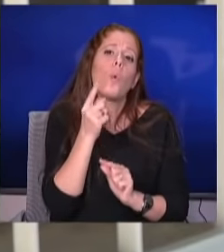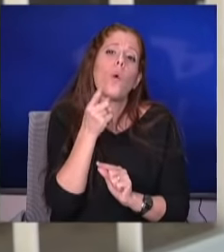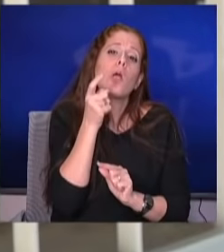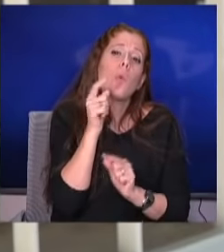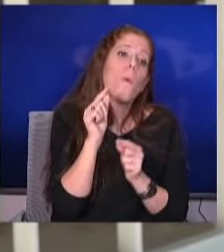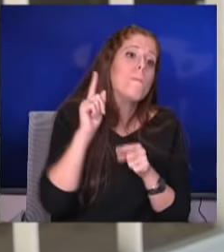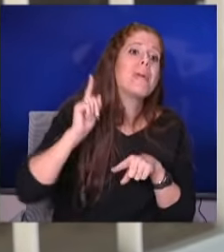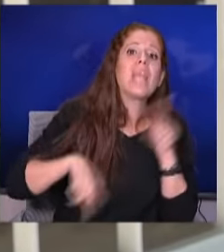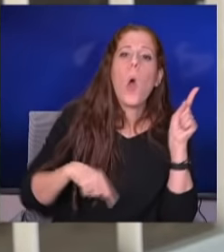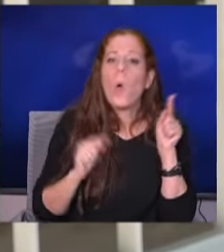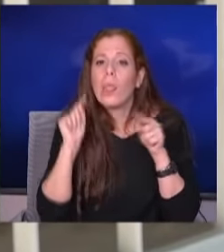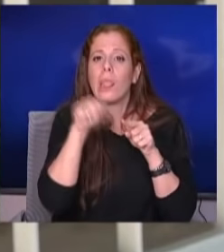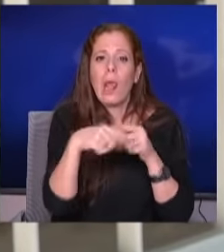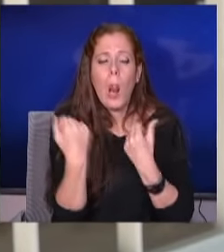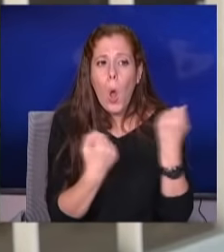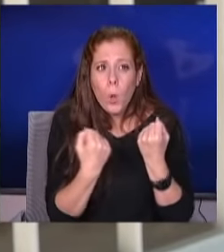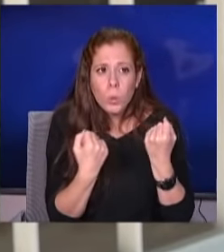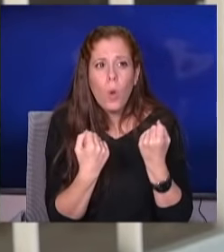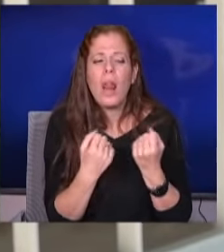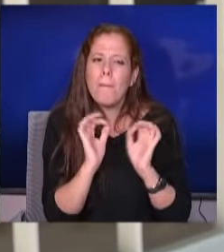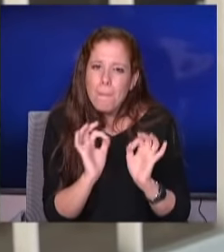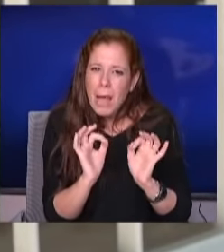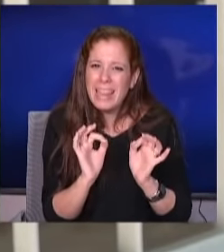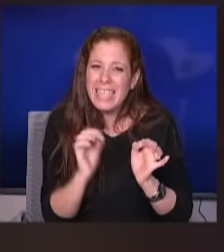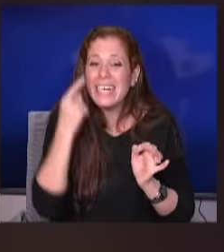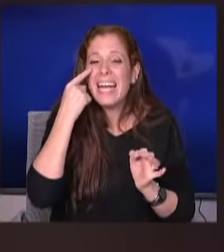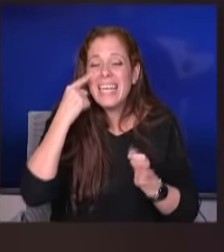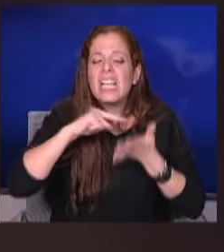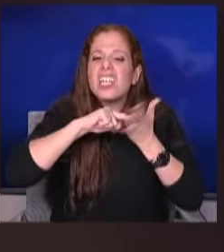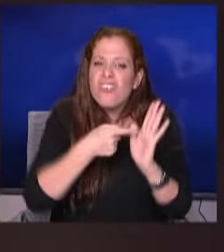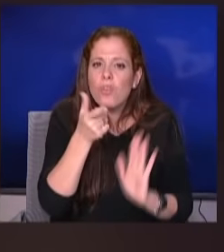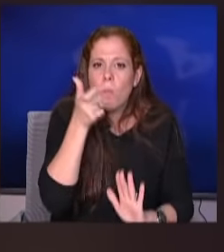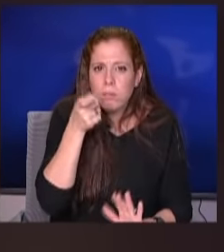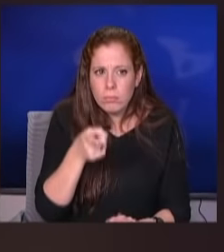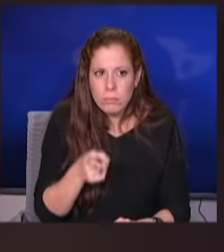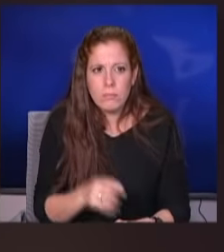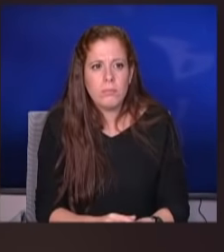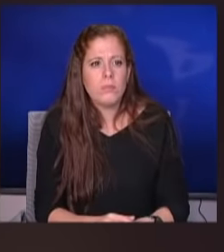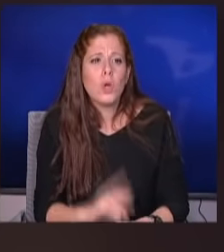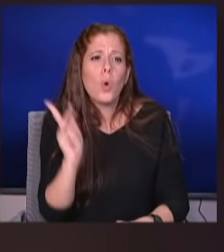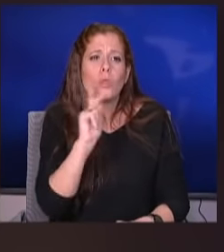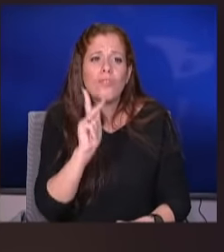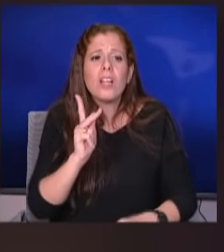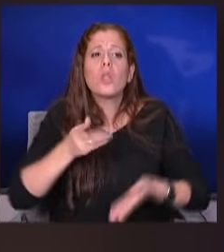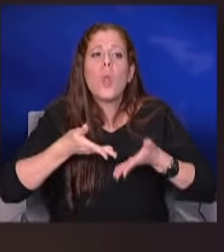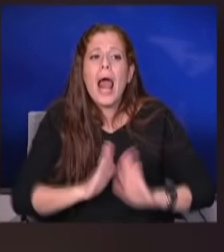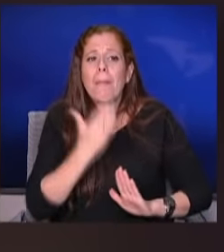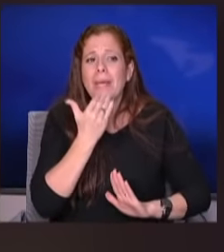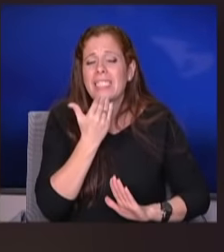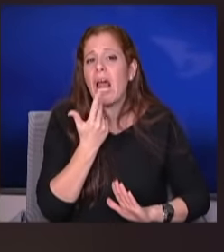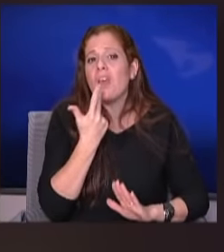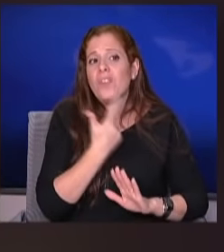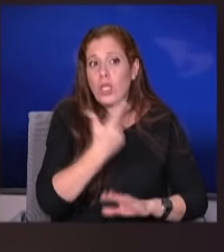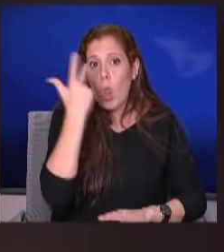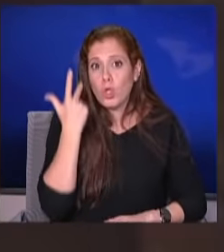שהגיע במקרה לאוטו ולרכב, לבית הייתה איזשהו כנראה ירי מקוון. קוז'שווילי נולד בישראל לפני כ3 שנים,